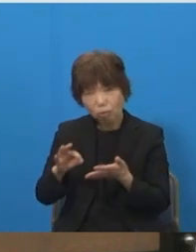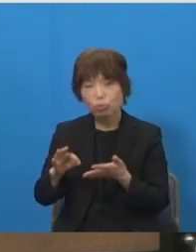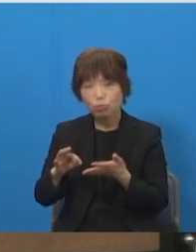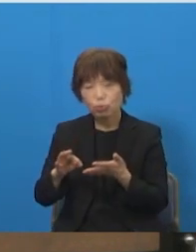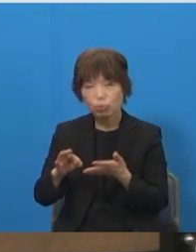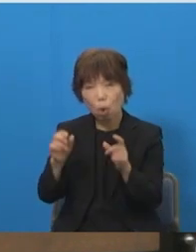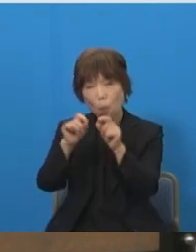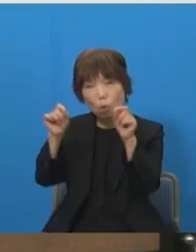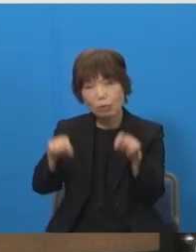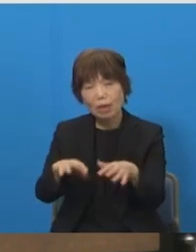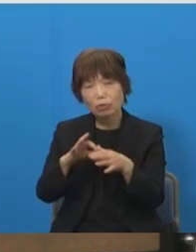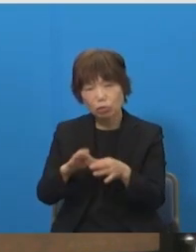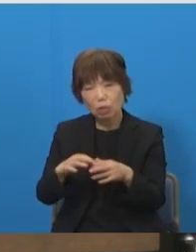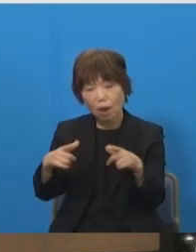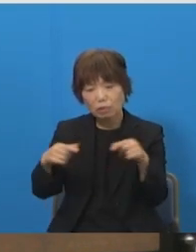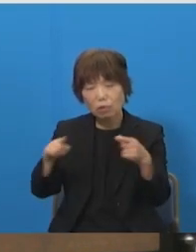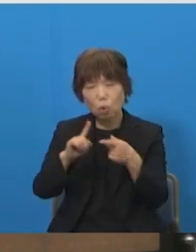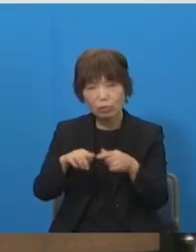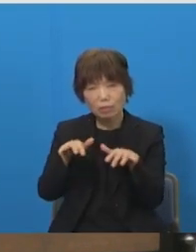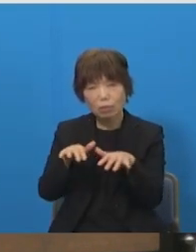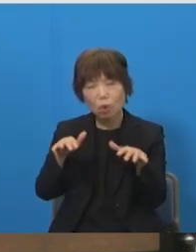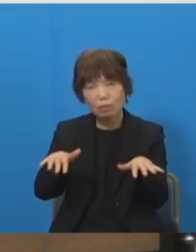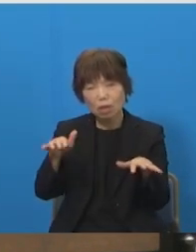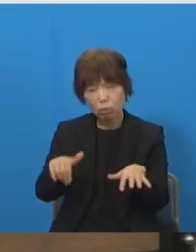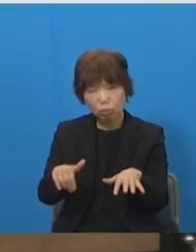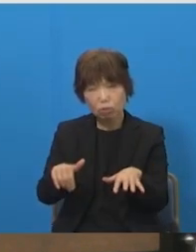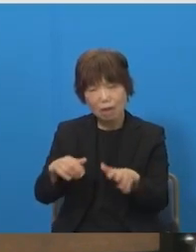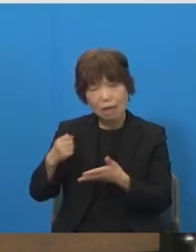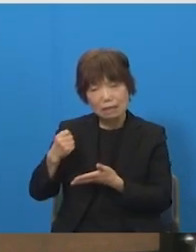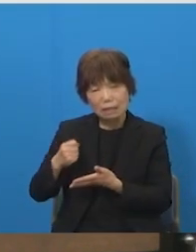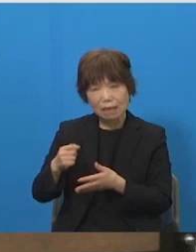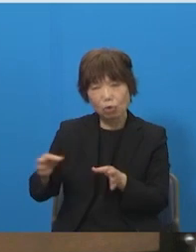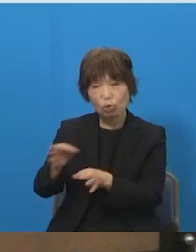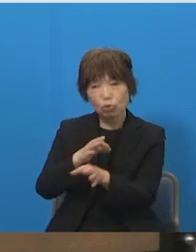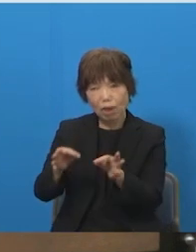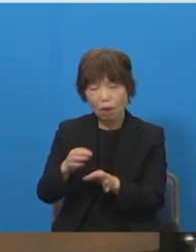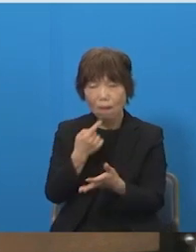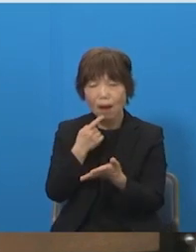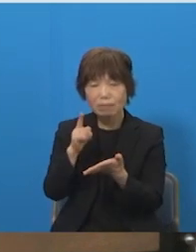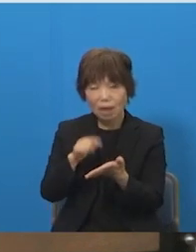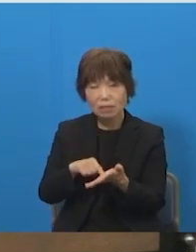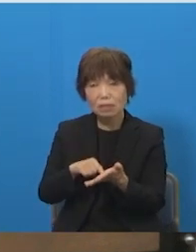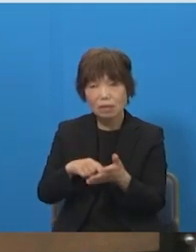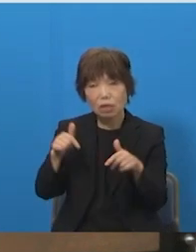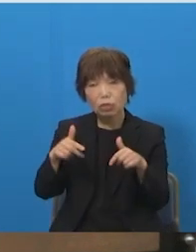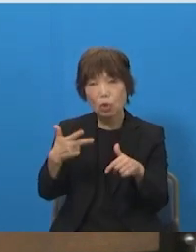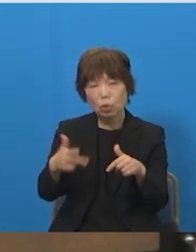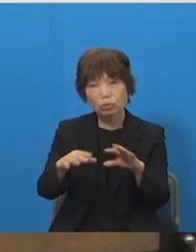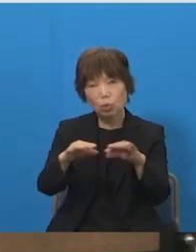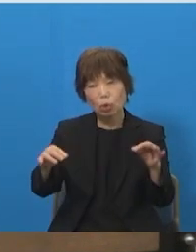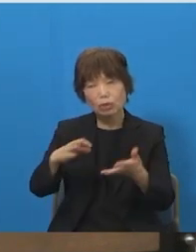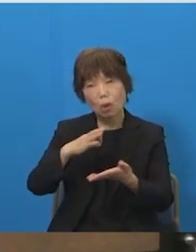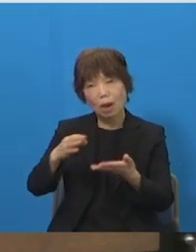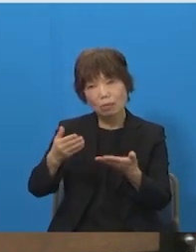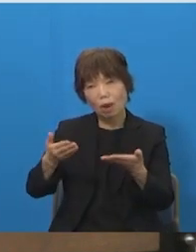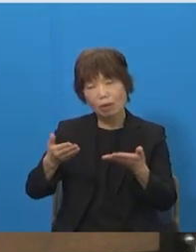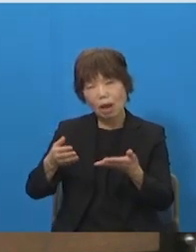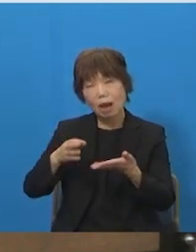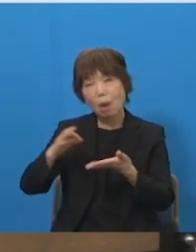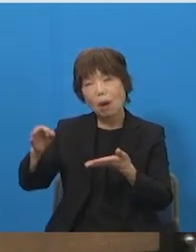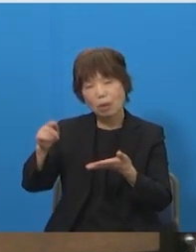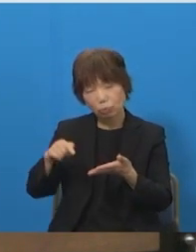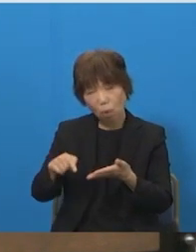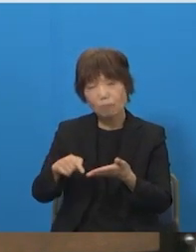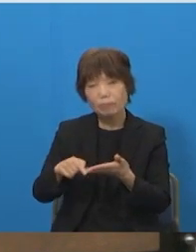ことは明らかであり、資産運用などでたやすく京都市の土地を買われると、購入されると、土地の値段が高